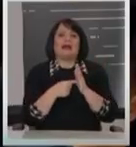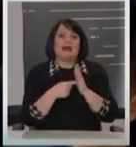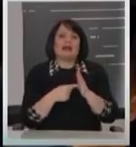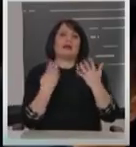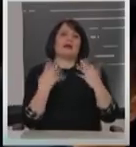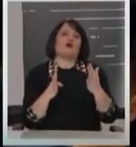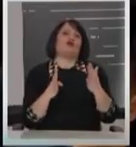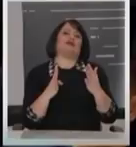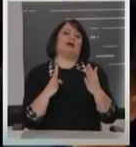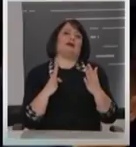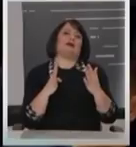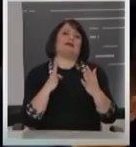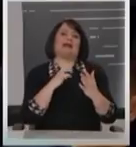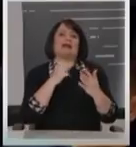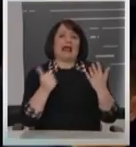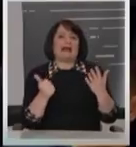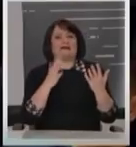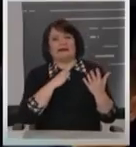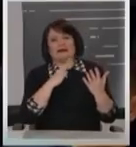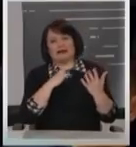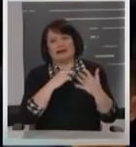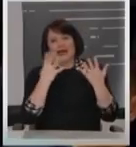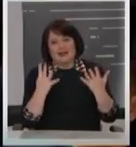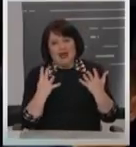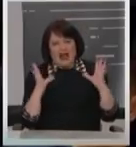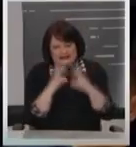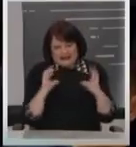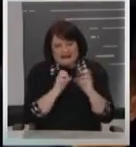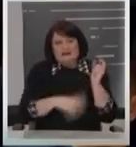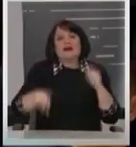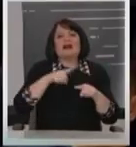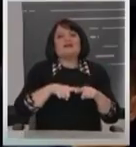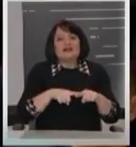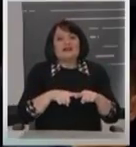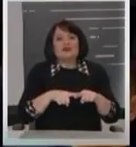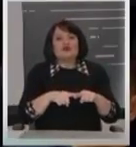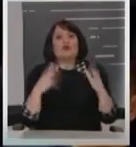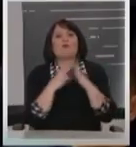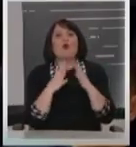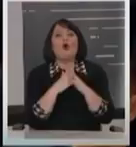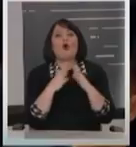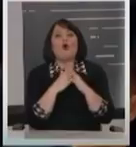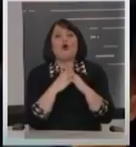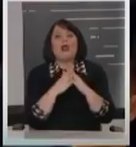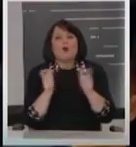1946-1949, οπότε είχαμε την αλληλοσφαγή των Ελλήνων, πόλεμο